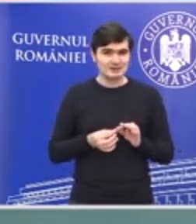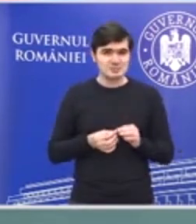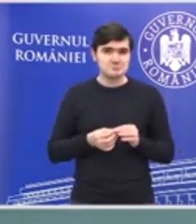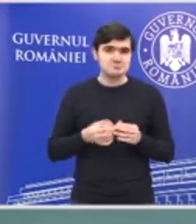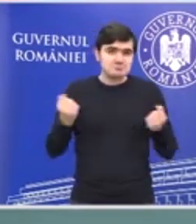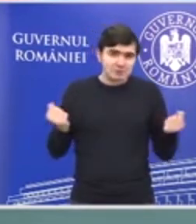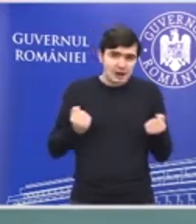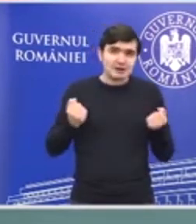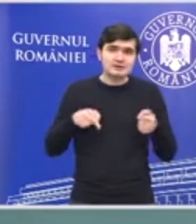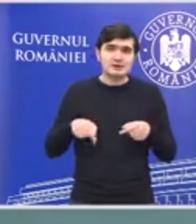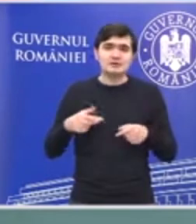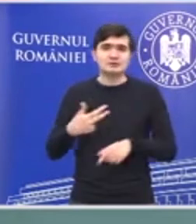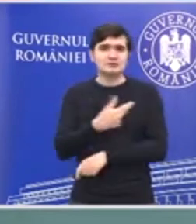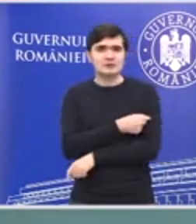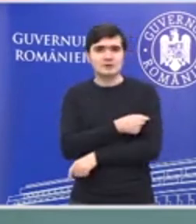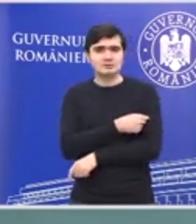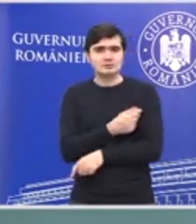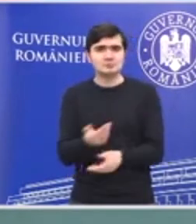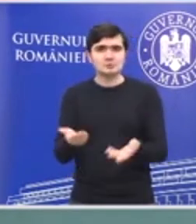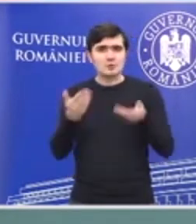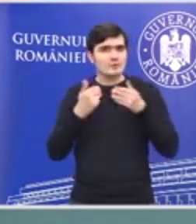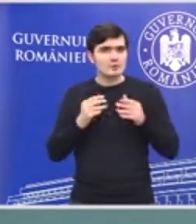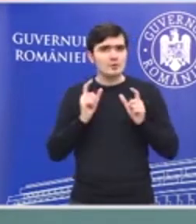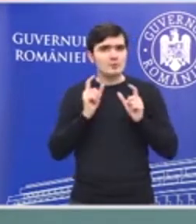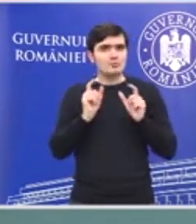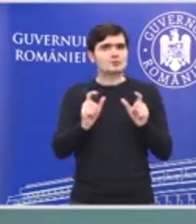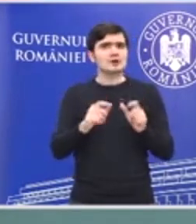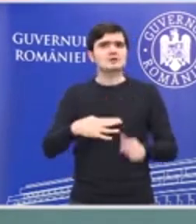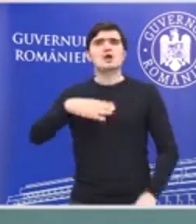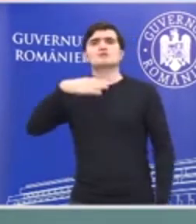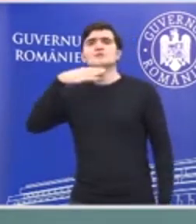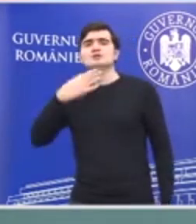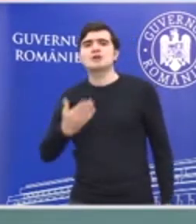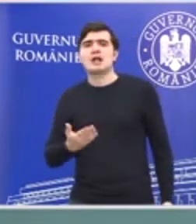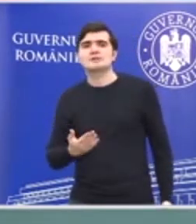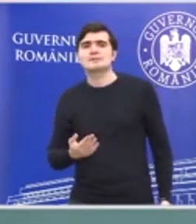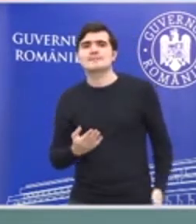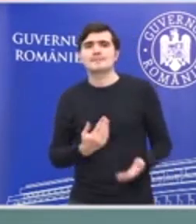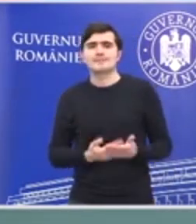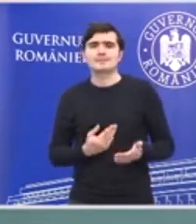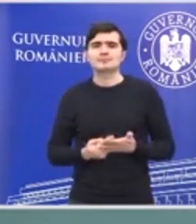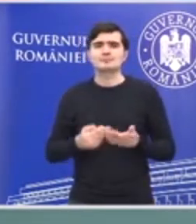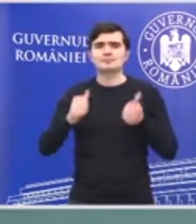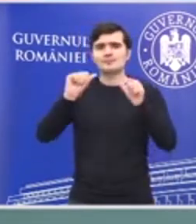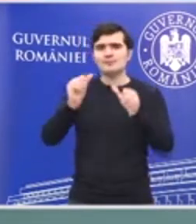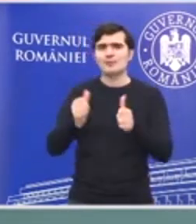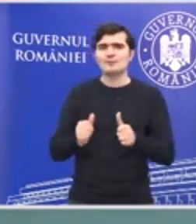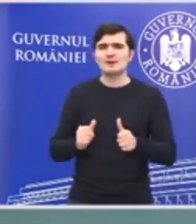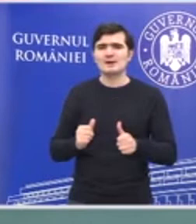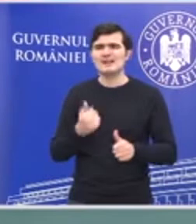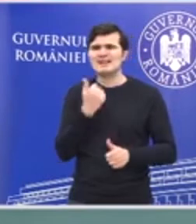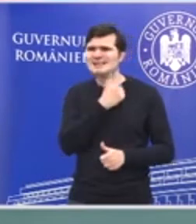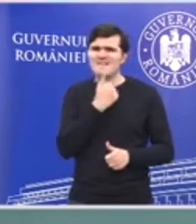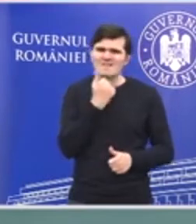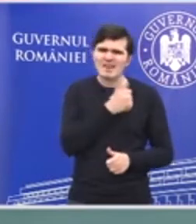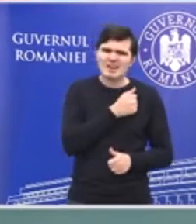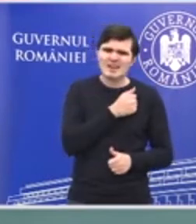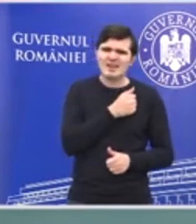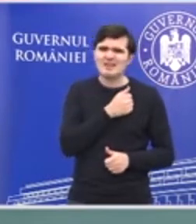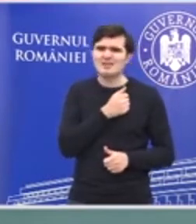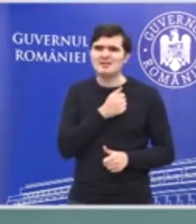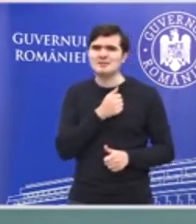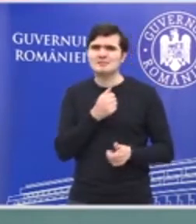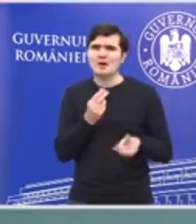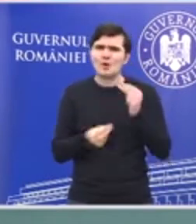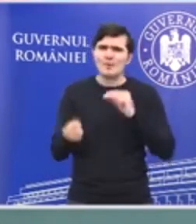practică aceste vaccinuri ne oferă o protecție suficientă pentru formele simptomatice, pentru complicațiile bolii, pentru formele